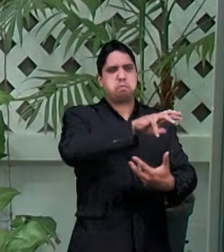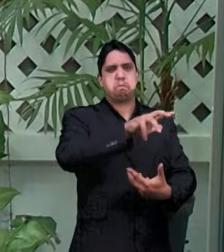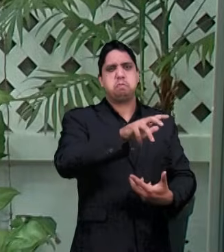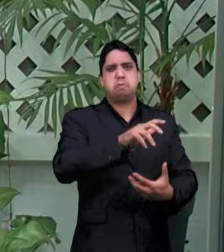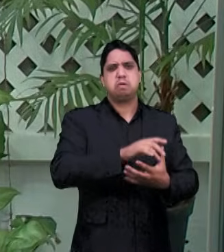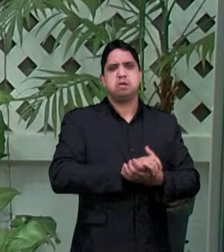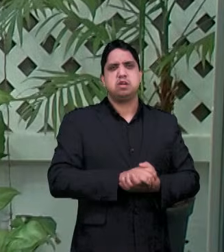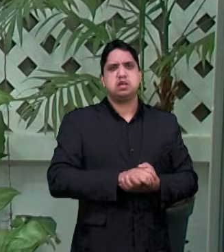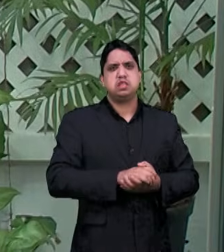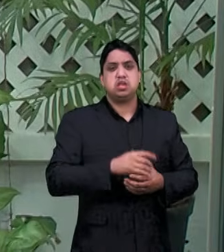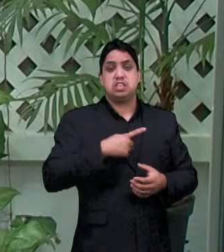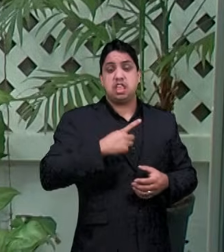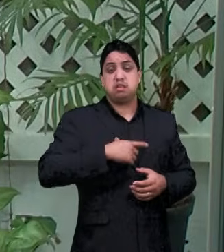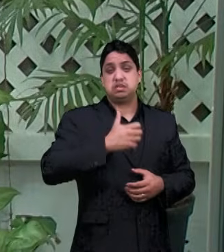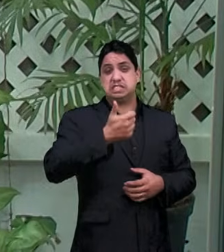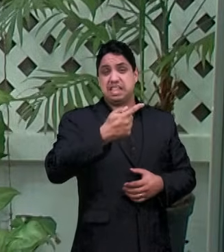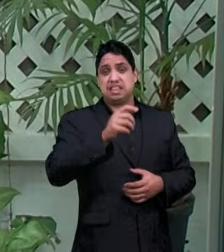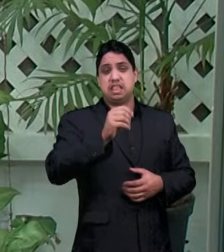ou qui que ce soit,